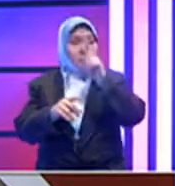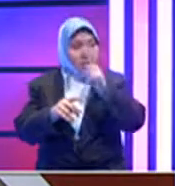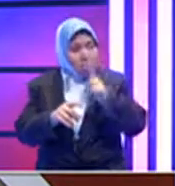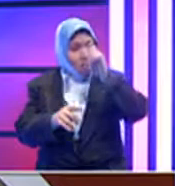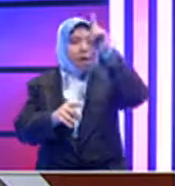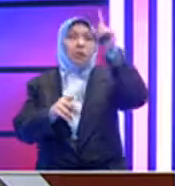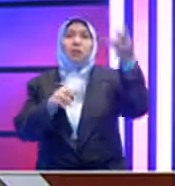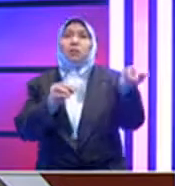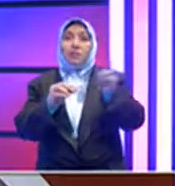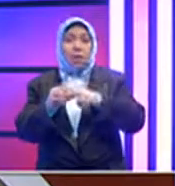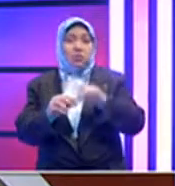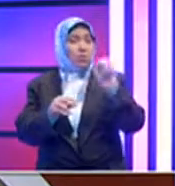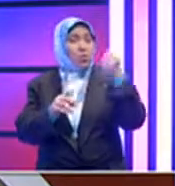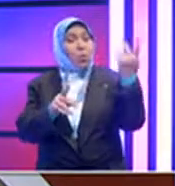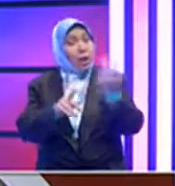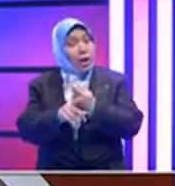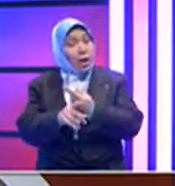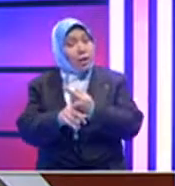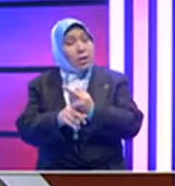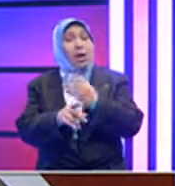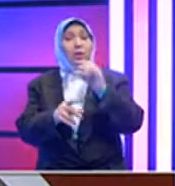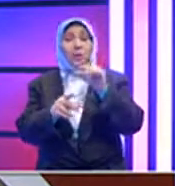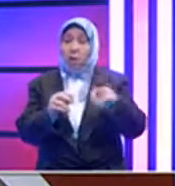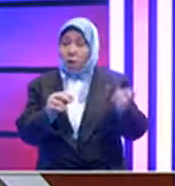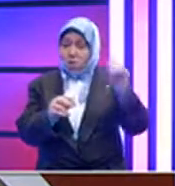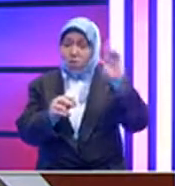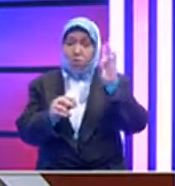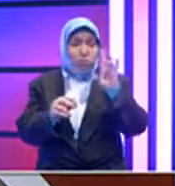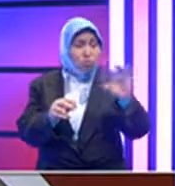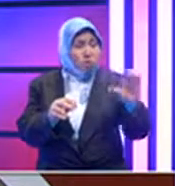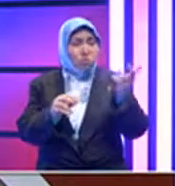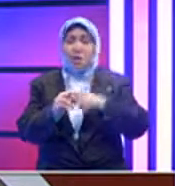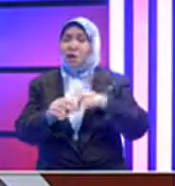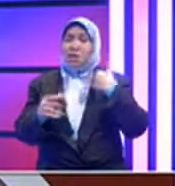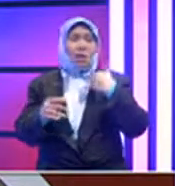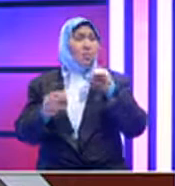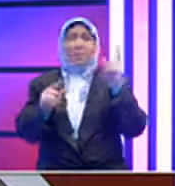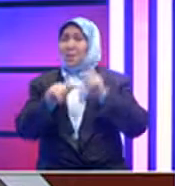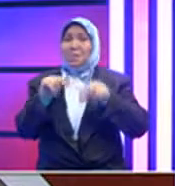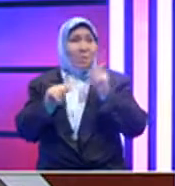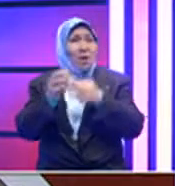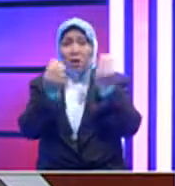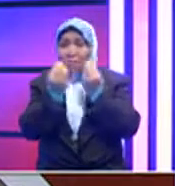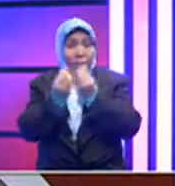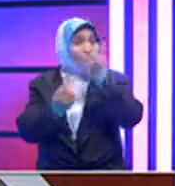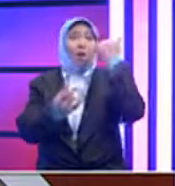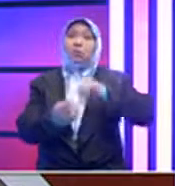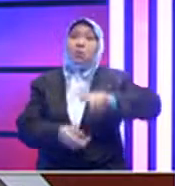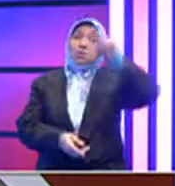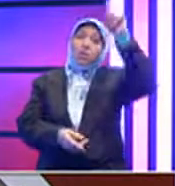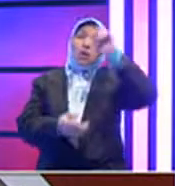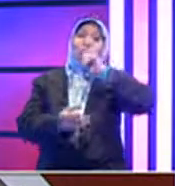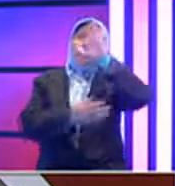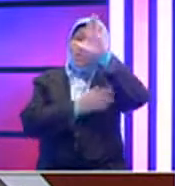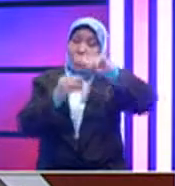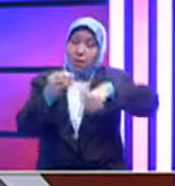sebanyak D10 kalian the ad700 kali Gan the yang bersalah tak terkira dengan masalah janji dah bahwa perkara ini